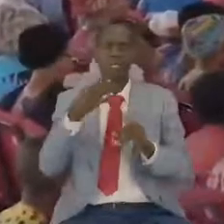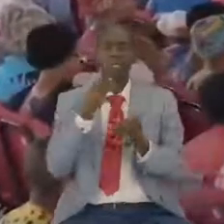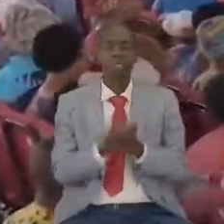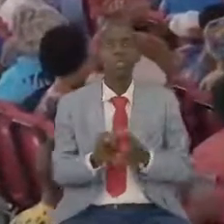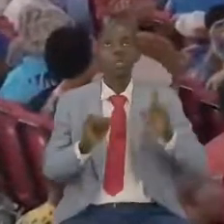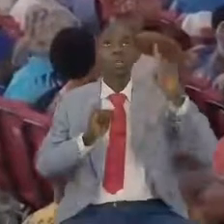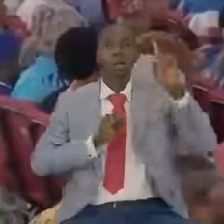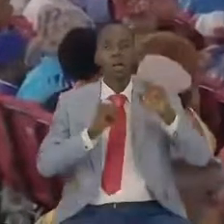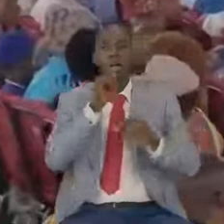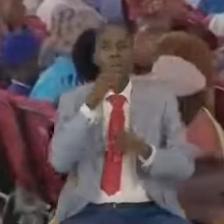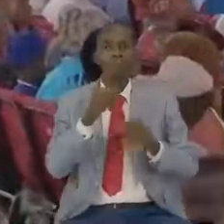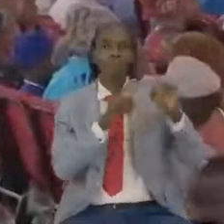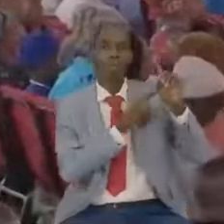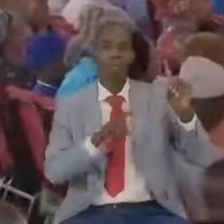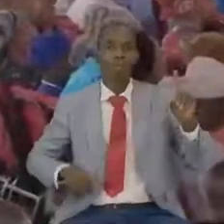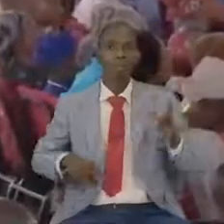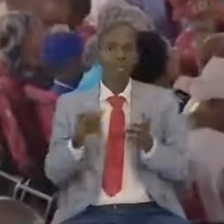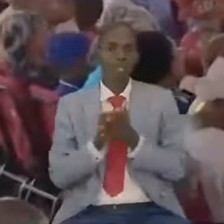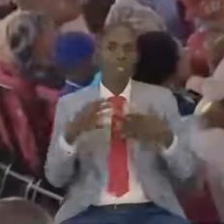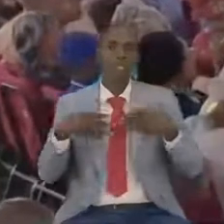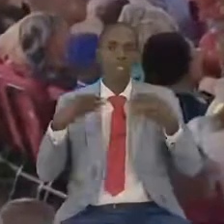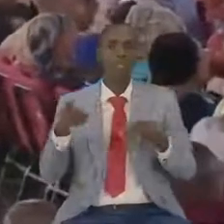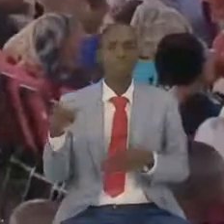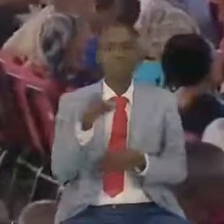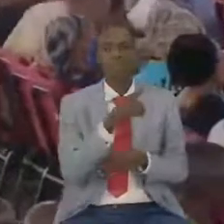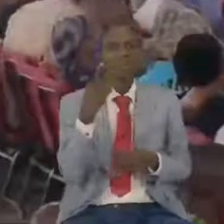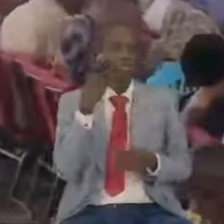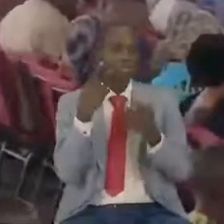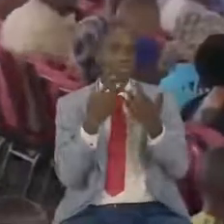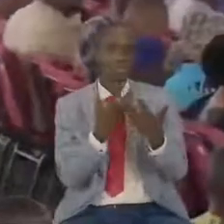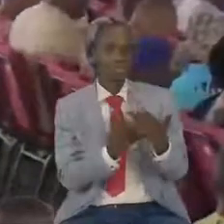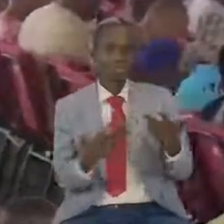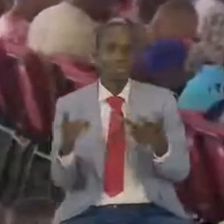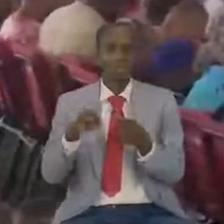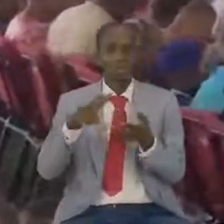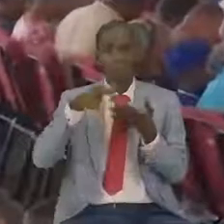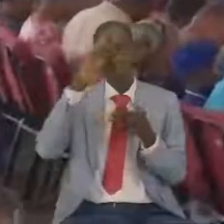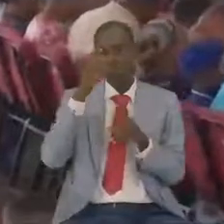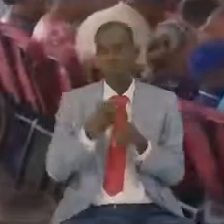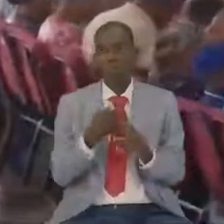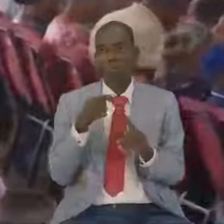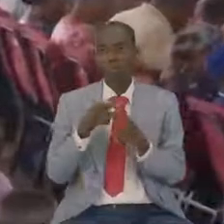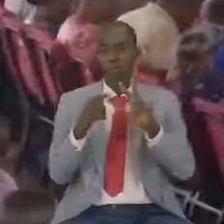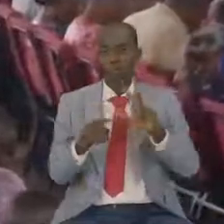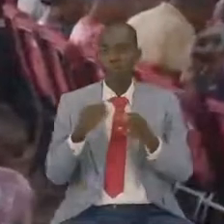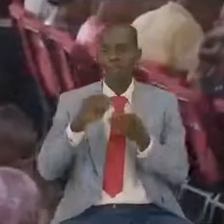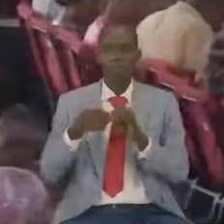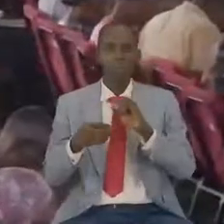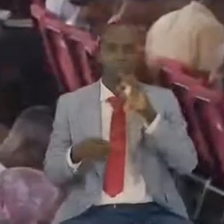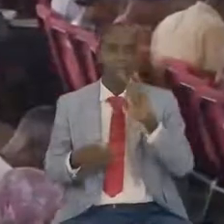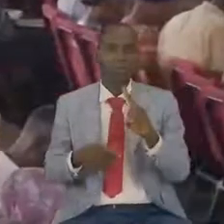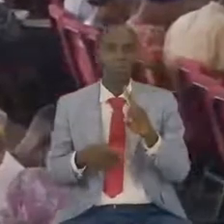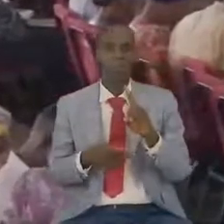je suis l'Éternel qui te guérit. Voyons trois éléments également. Premièrement, l'alliance